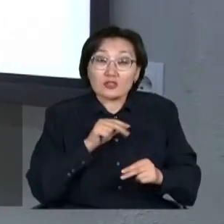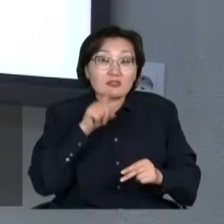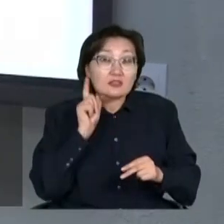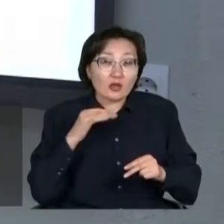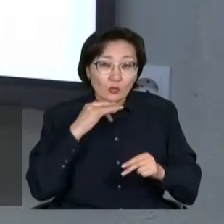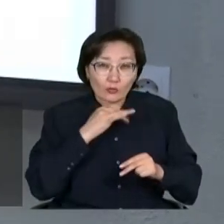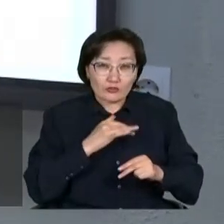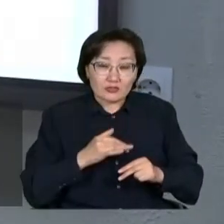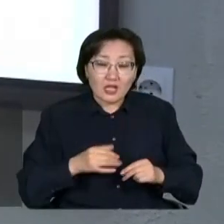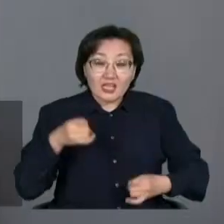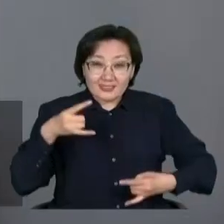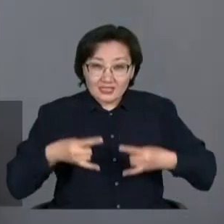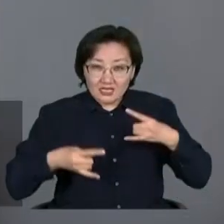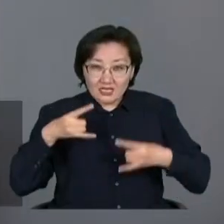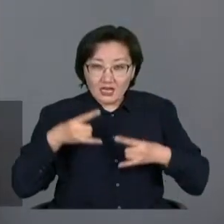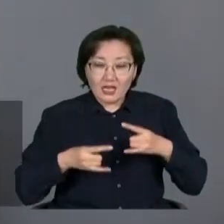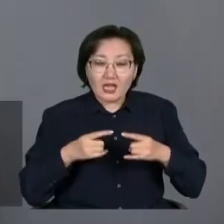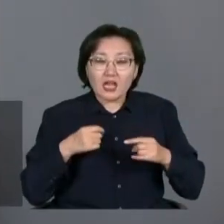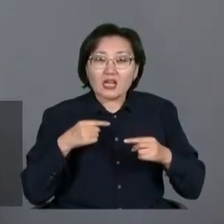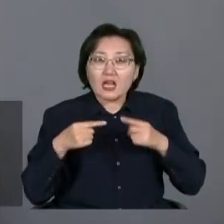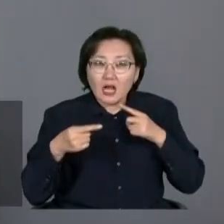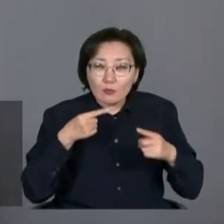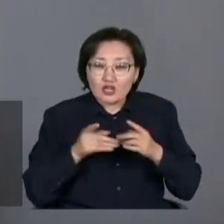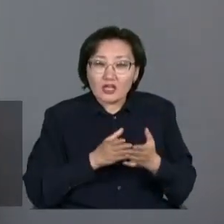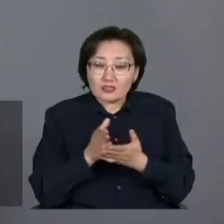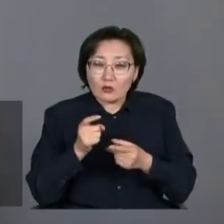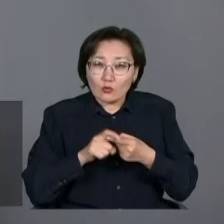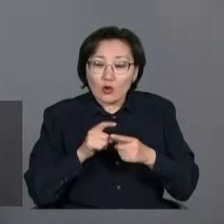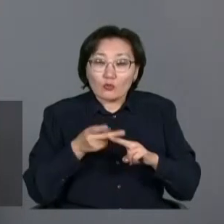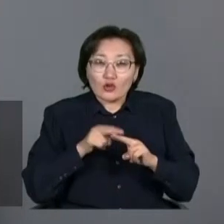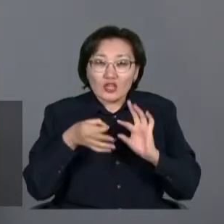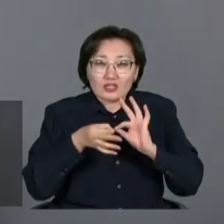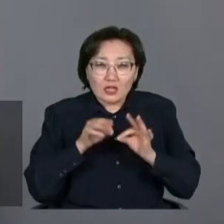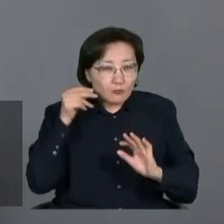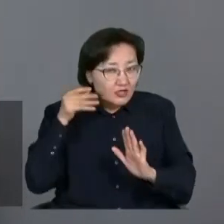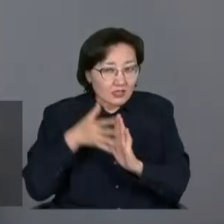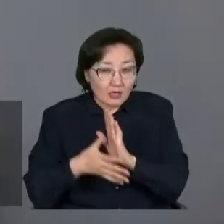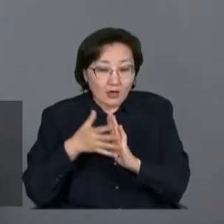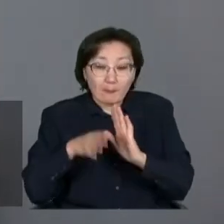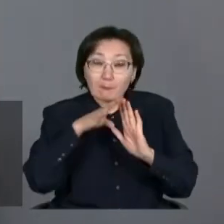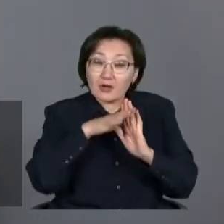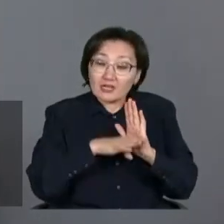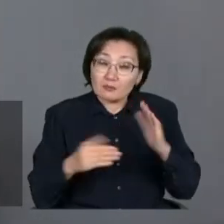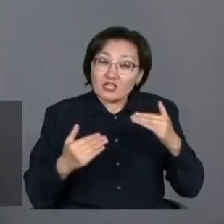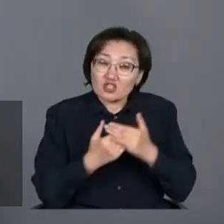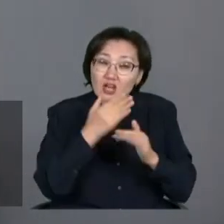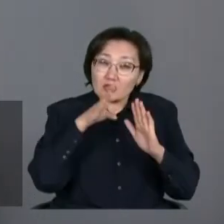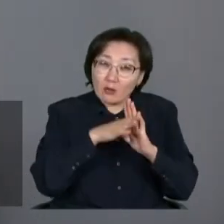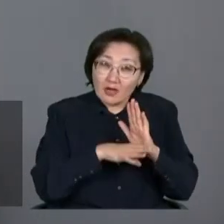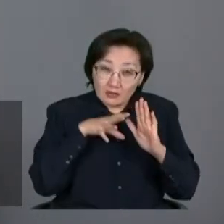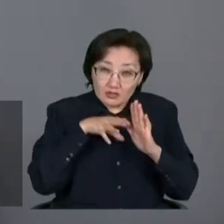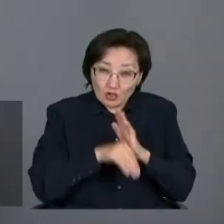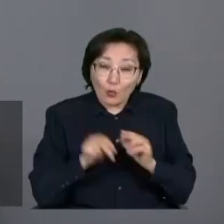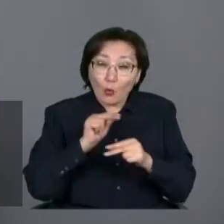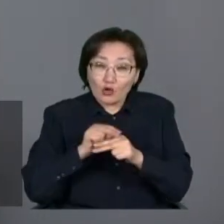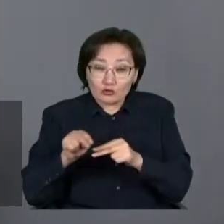дейді. Телекоммуникация саласы бойынша оны тереңдетіп, программаны, жаңа программаны енгізіп,